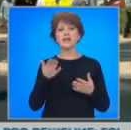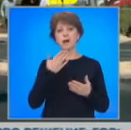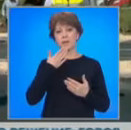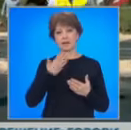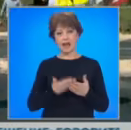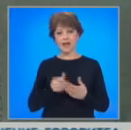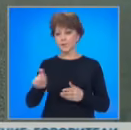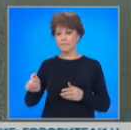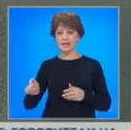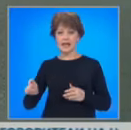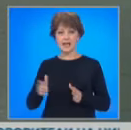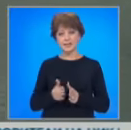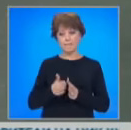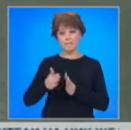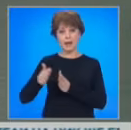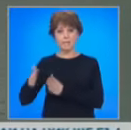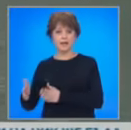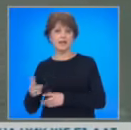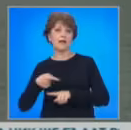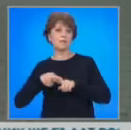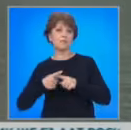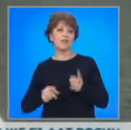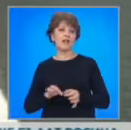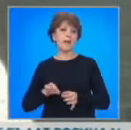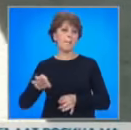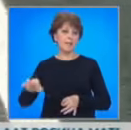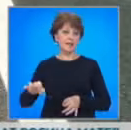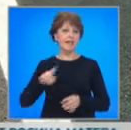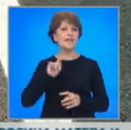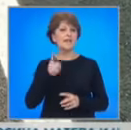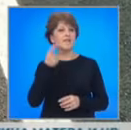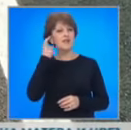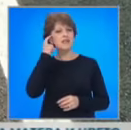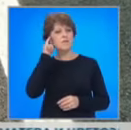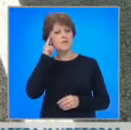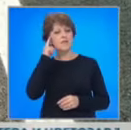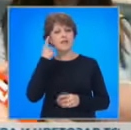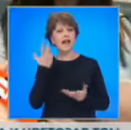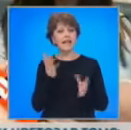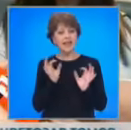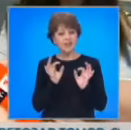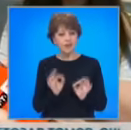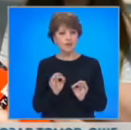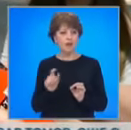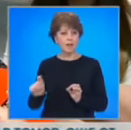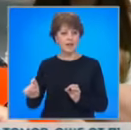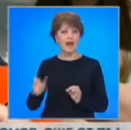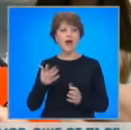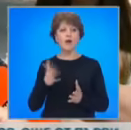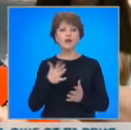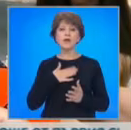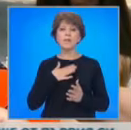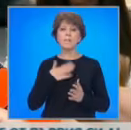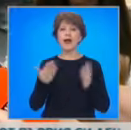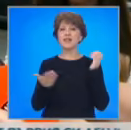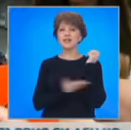предлагат мантинелите да се преместят с още половин метър. Трябва да се помисли къде е най-безопасно да е мантинелата. Когато имаме дървета,